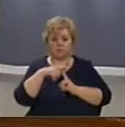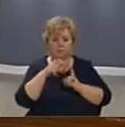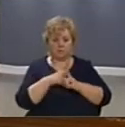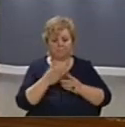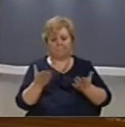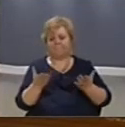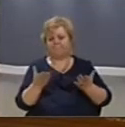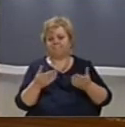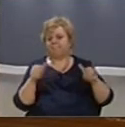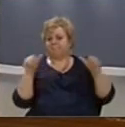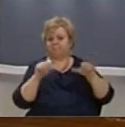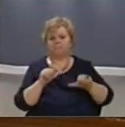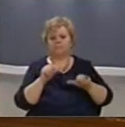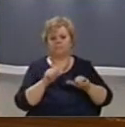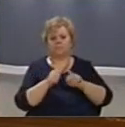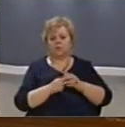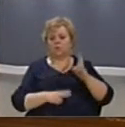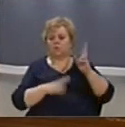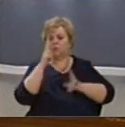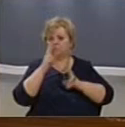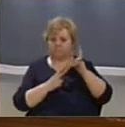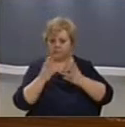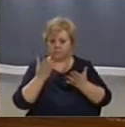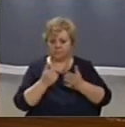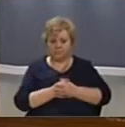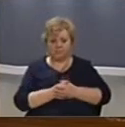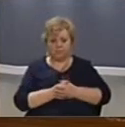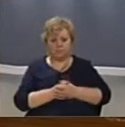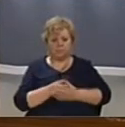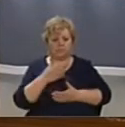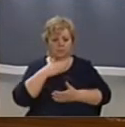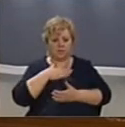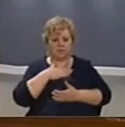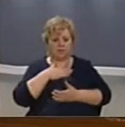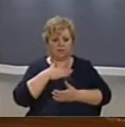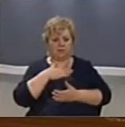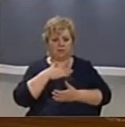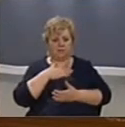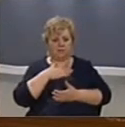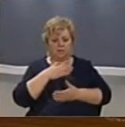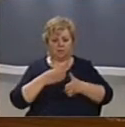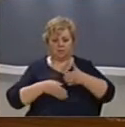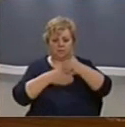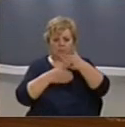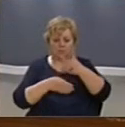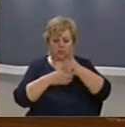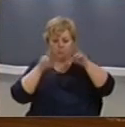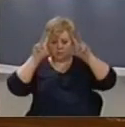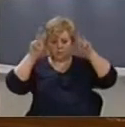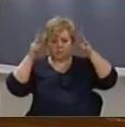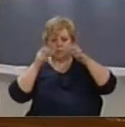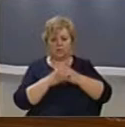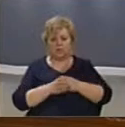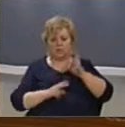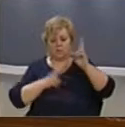nuk i bën keq edhe ky debat dhe është një rast i mirë që ne ti kontribuojmë kësaj teme në debatin